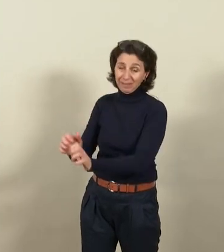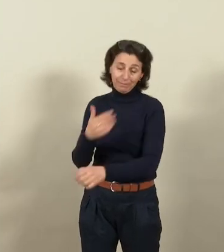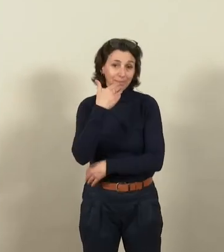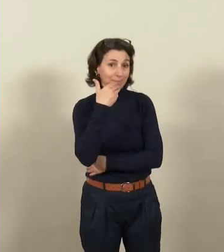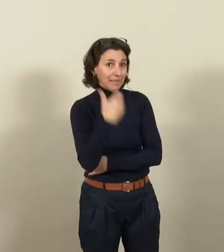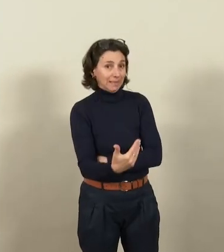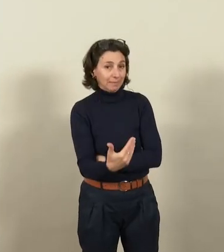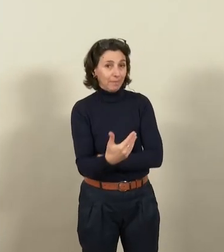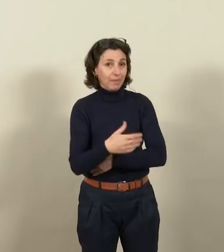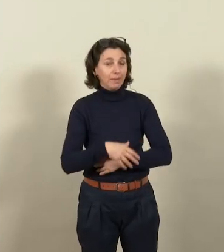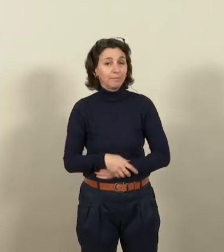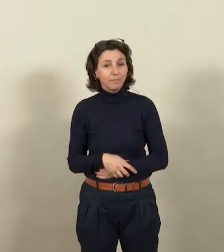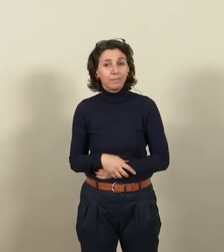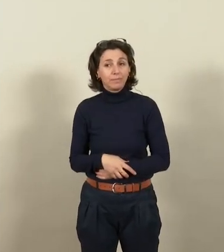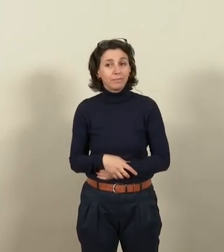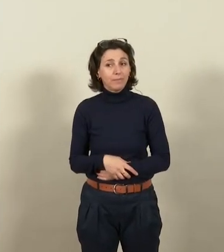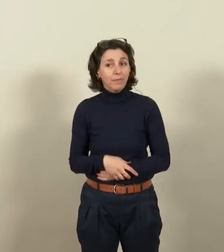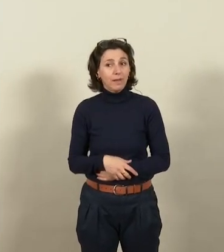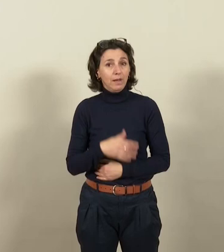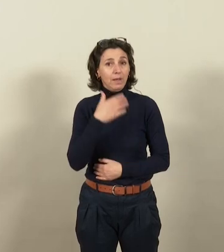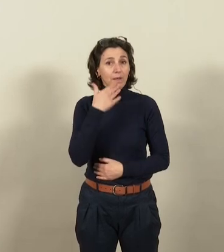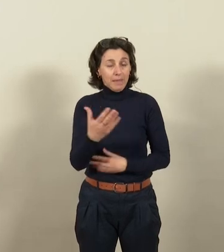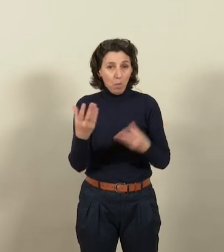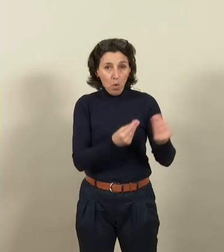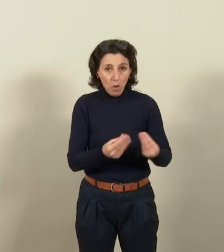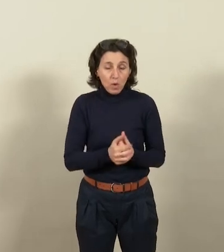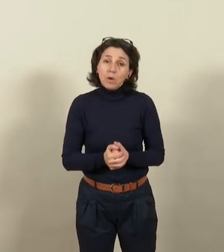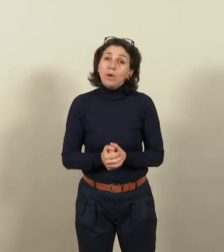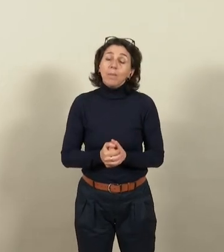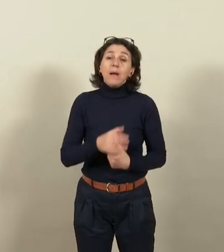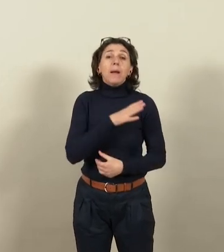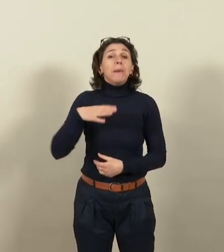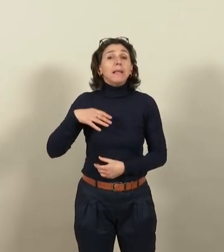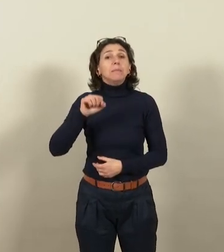euh multiples demandes de prise de parole nous commençons avec Madame